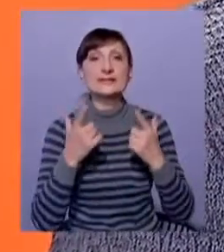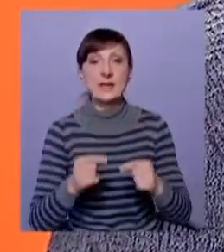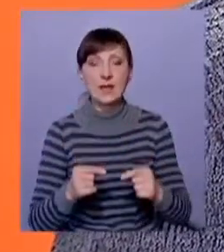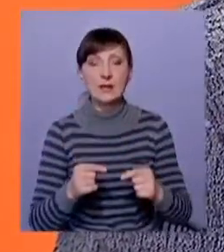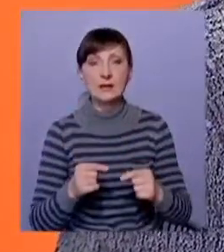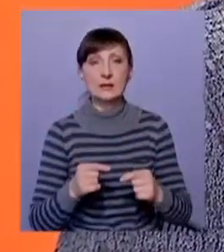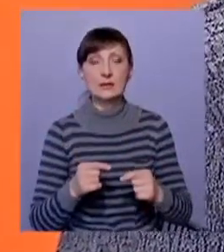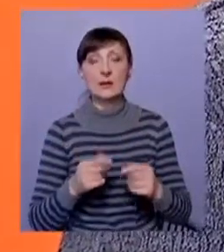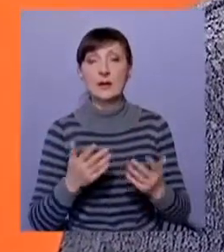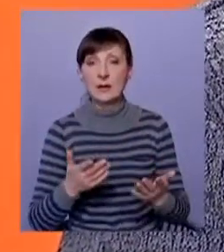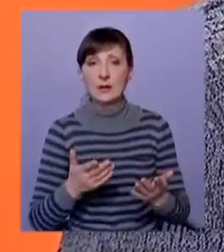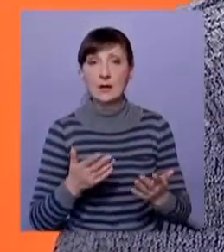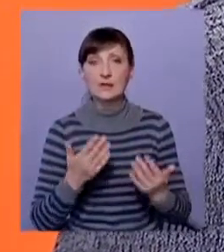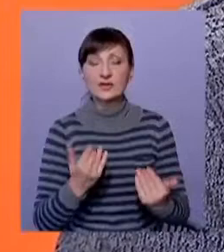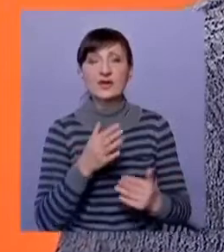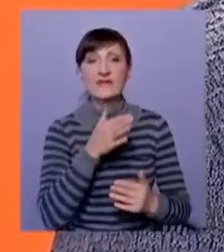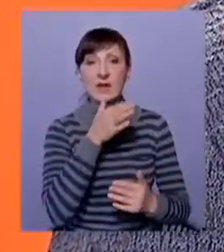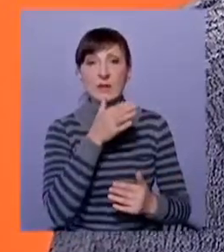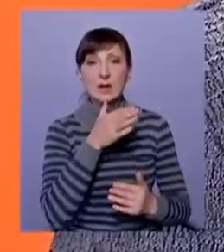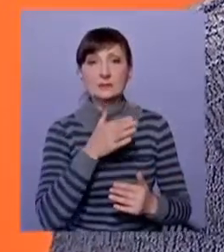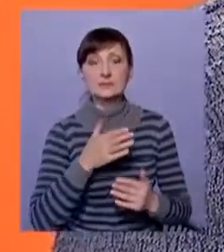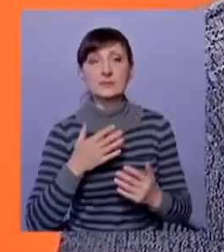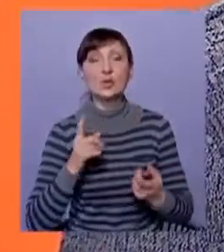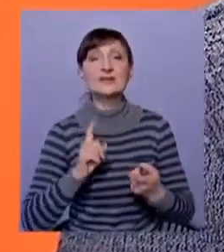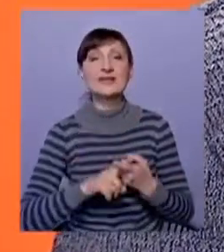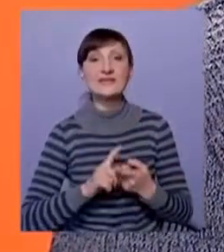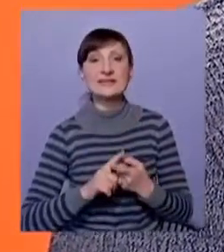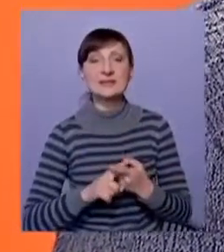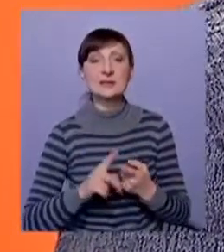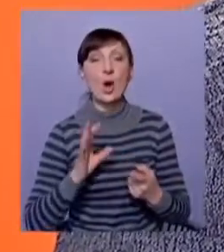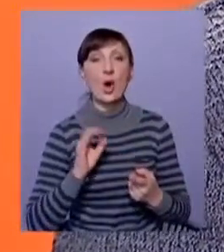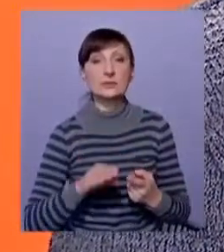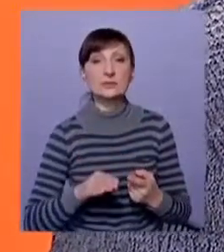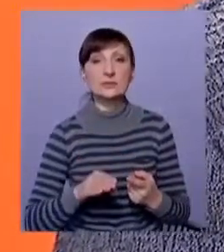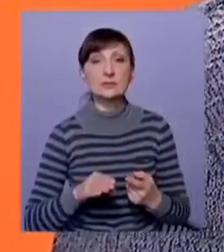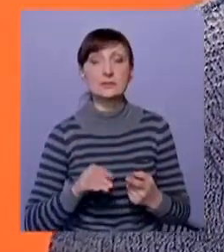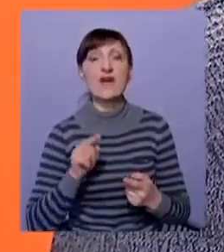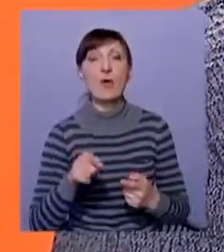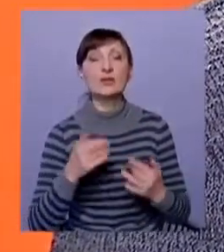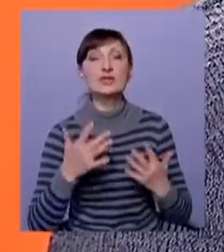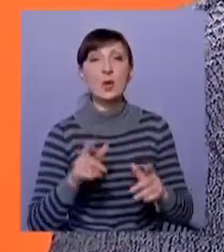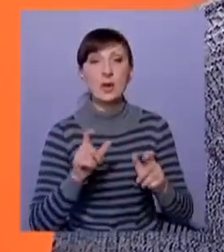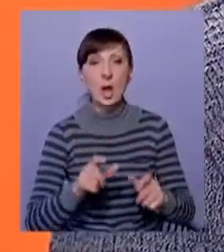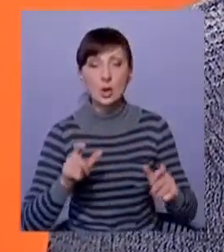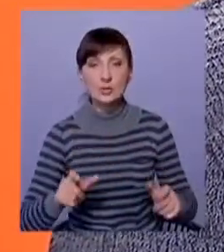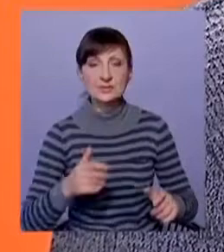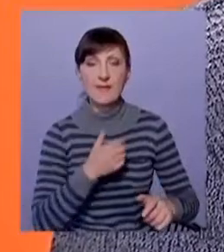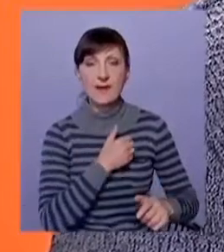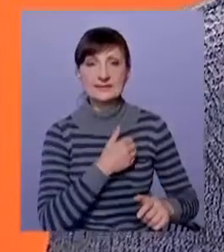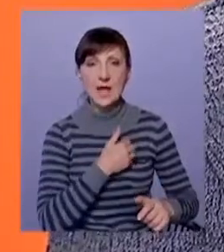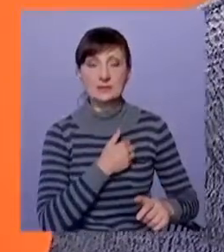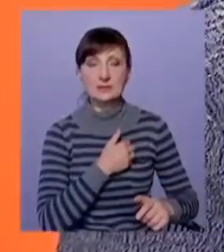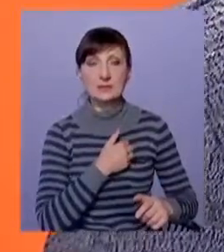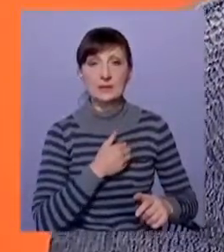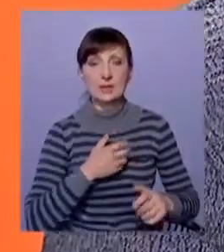время, как говорится, зависит от того, насколько люди нацелены на